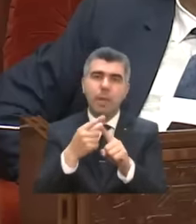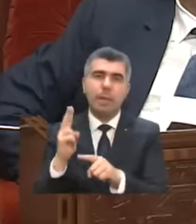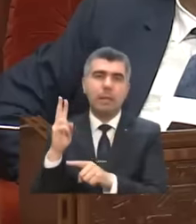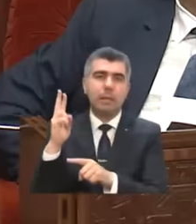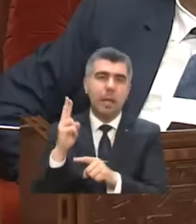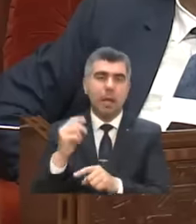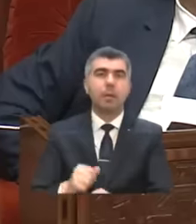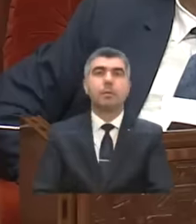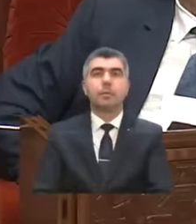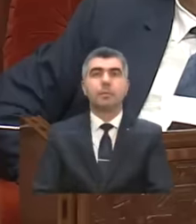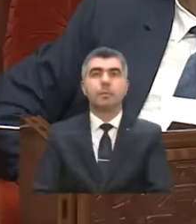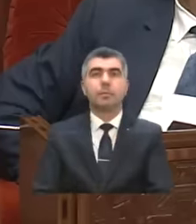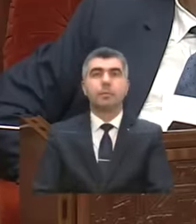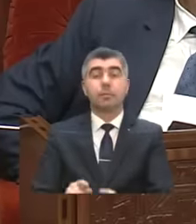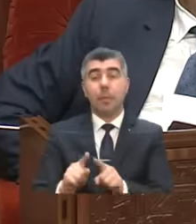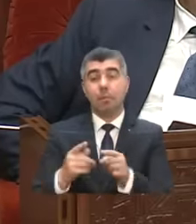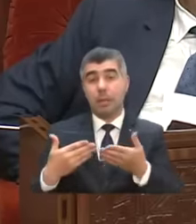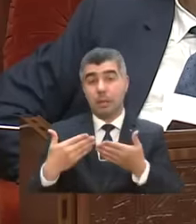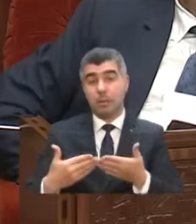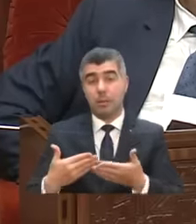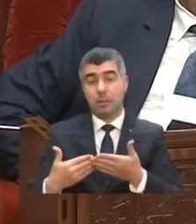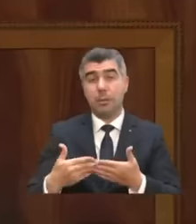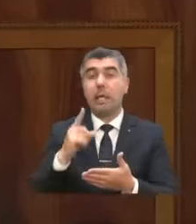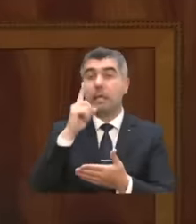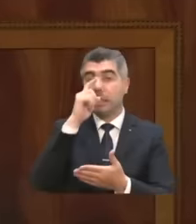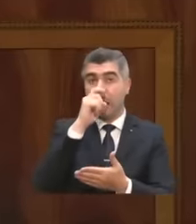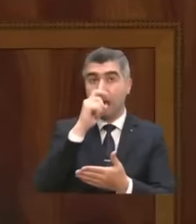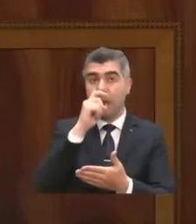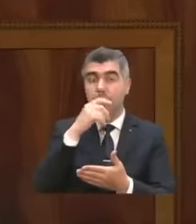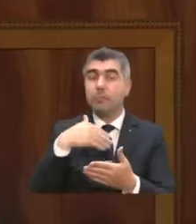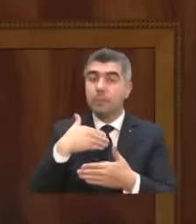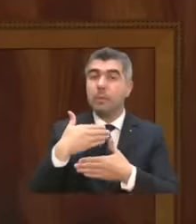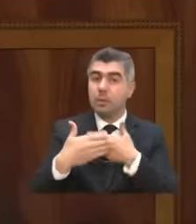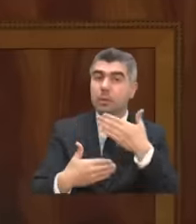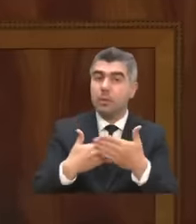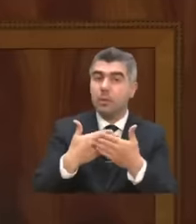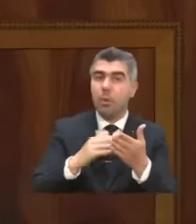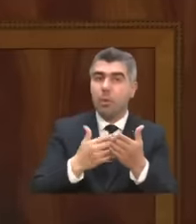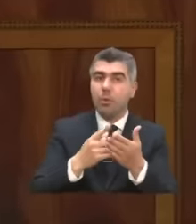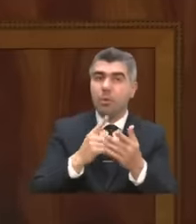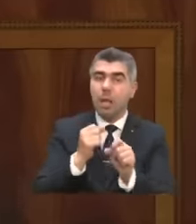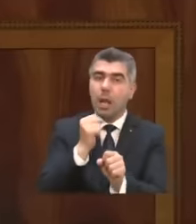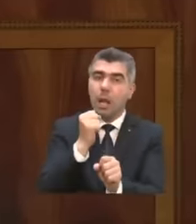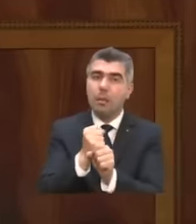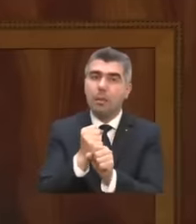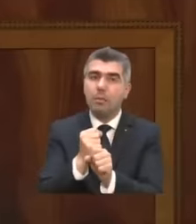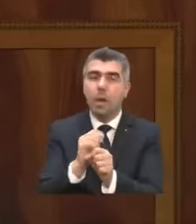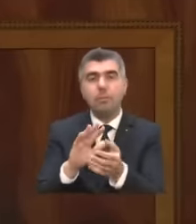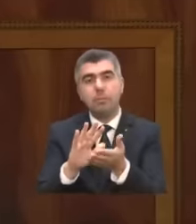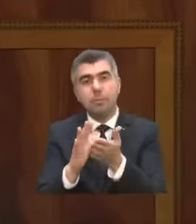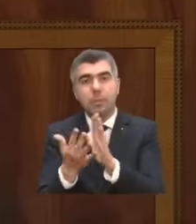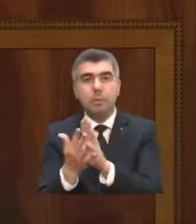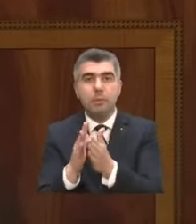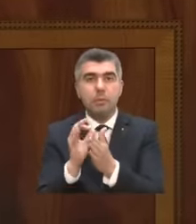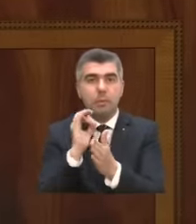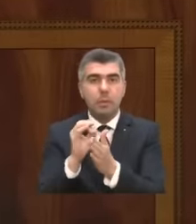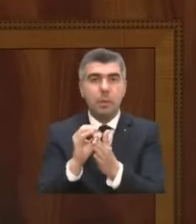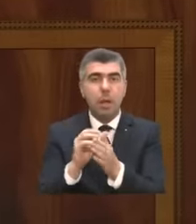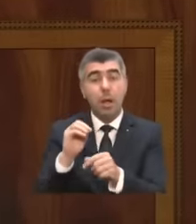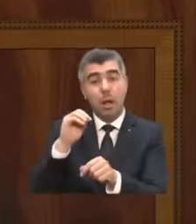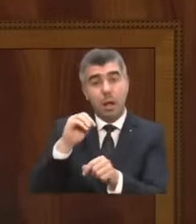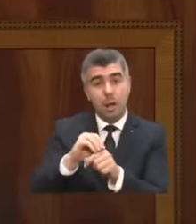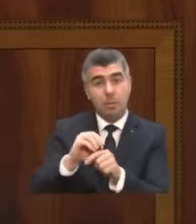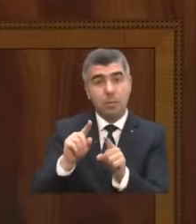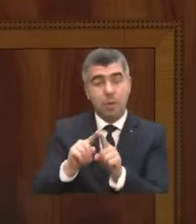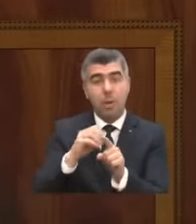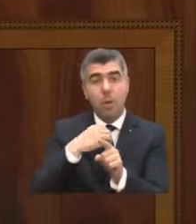دابا كننبهكم المخاطر التي ترتبت وستترتب على التشغيل المؤقت، ونحذر من تنسيقيات